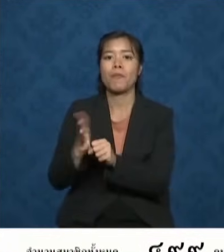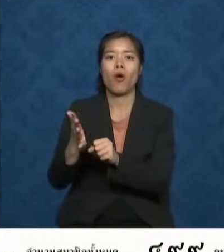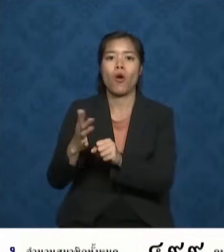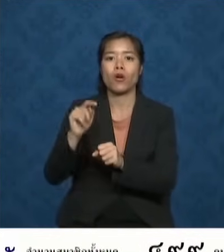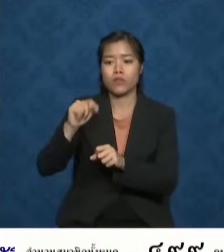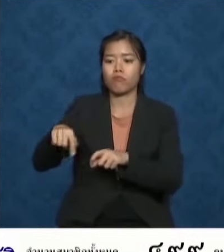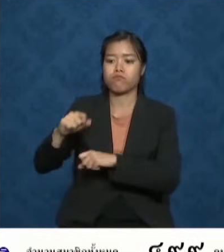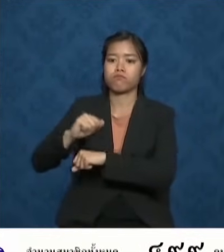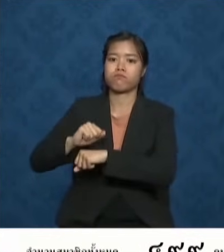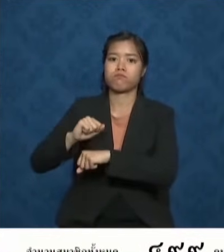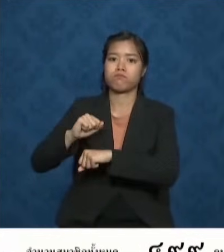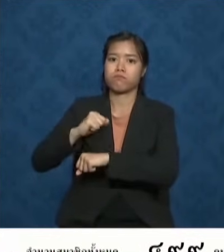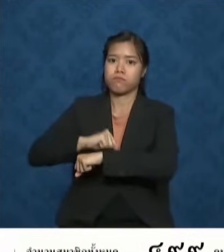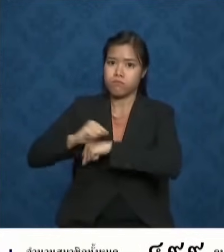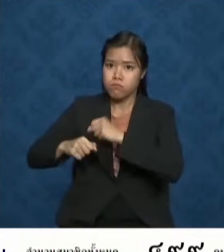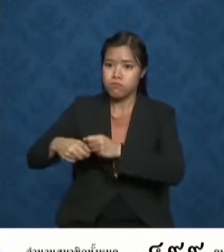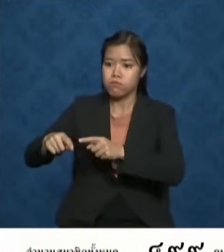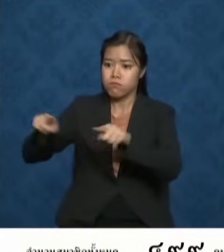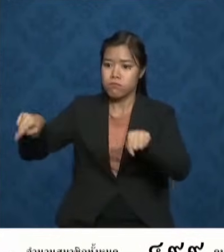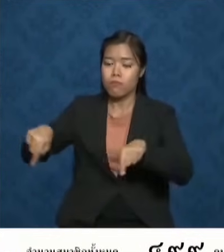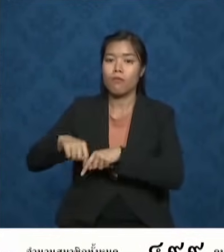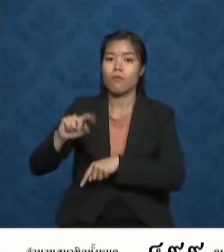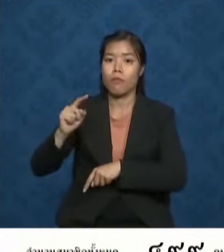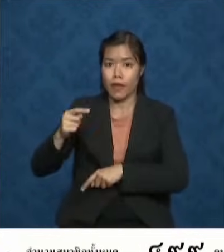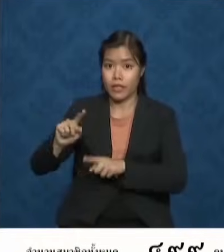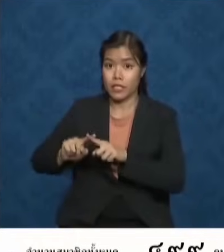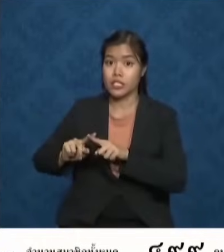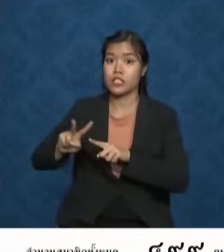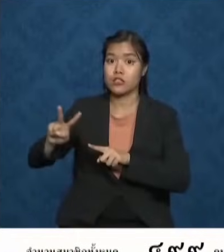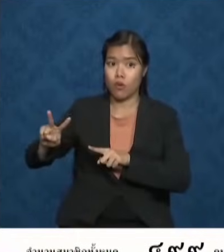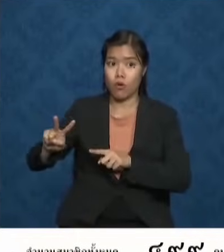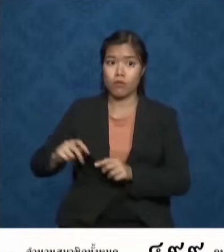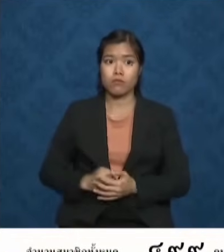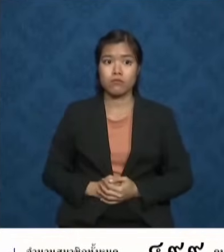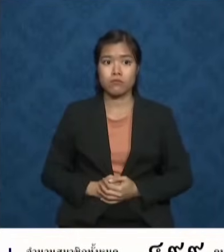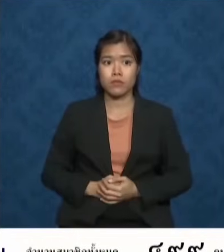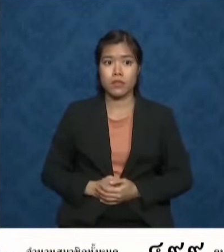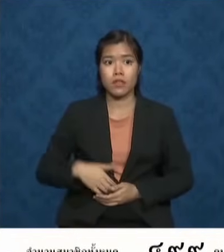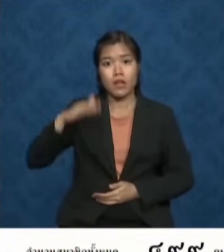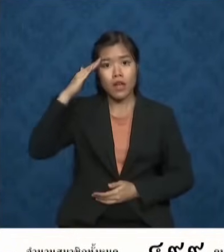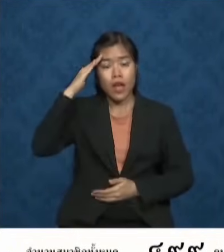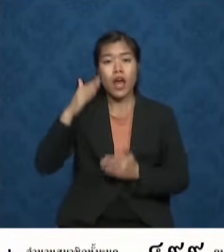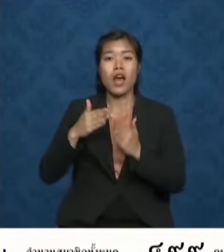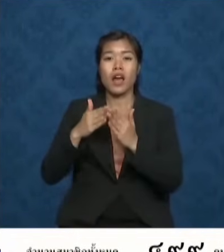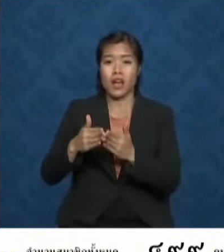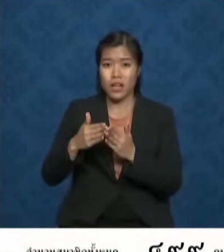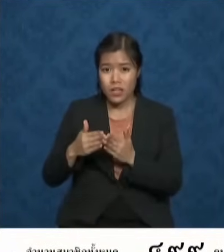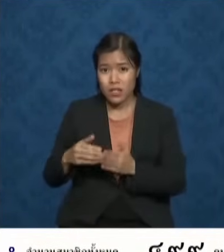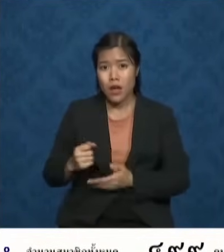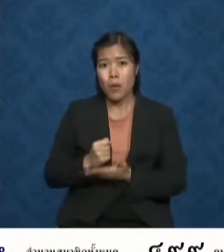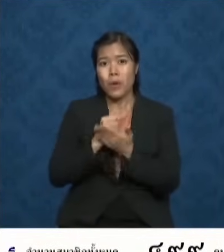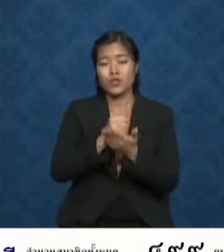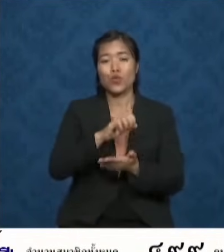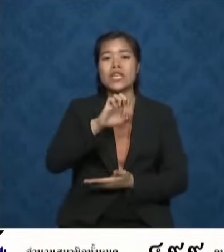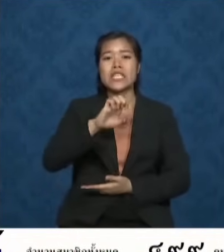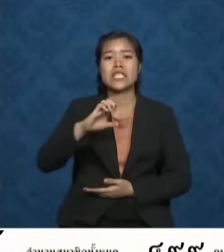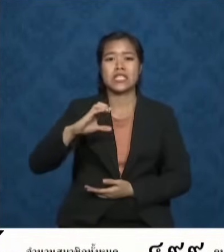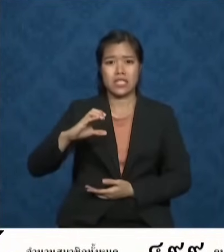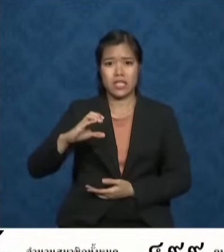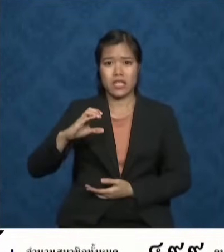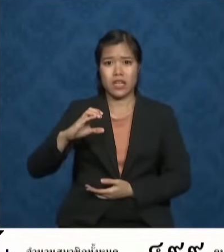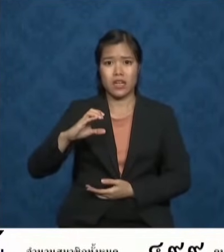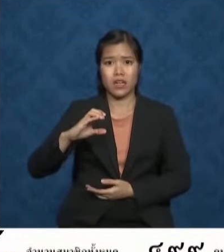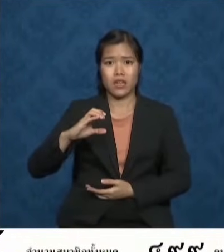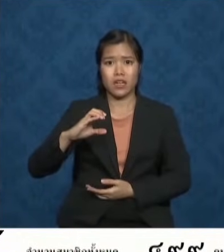รือที่เข้ามาร่วมกับ EEC นี่มีแต่เข้าเนื้อครับเข้าเนื้อทั้งนั้นเลยไม่มีอะไรได้เนื้ออันที่หนึ่ง